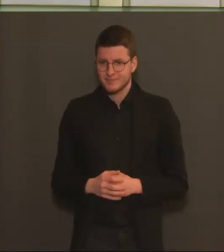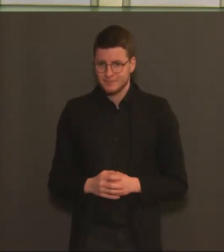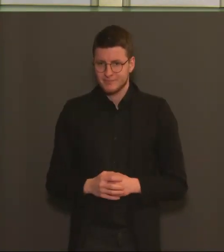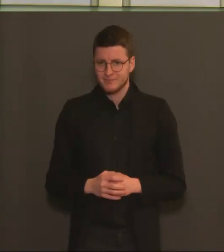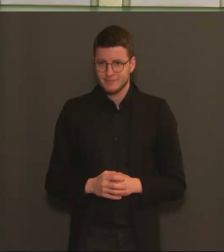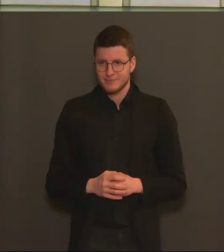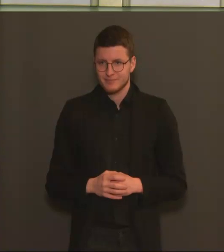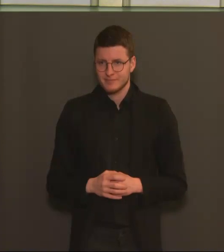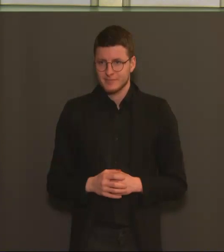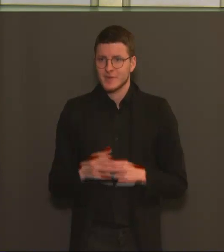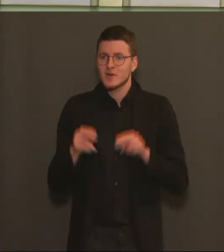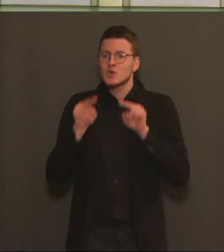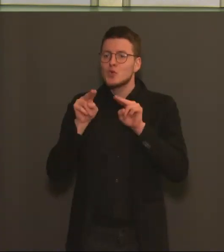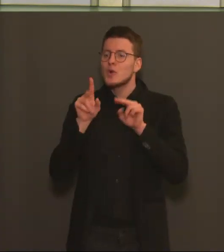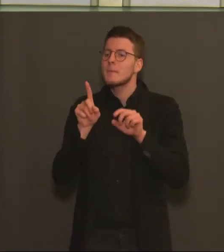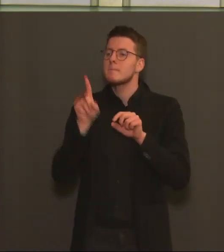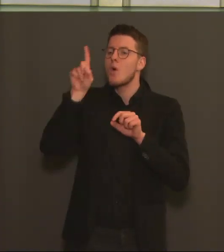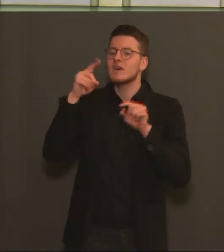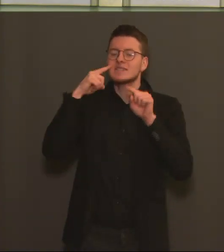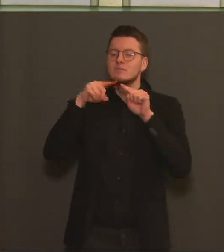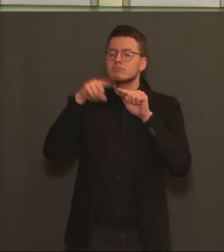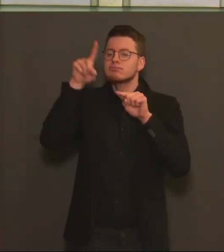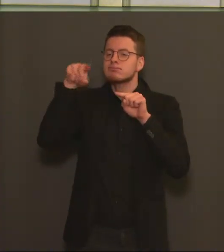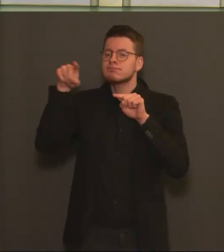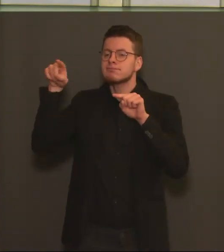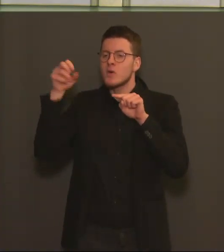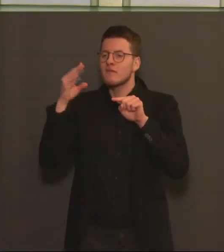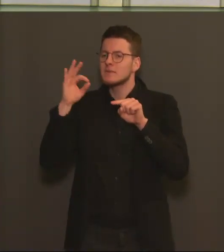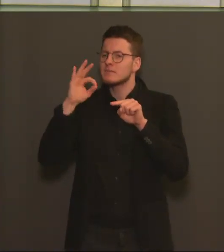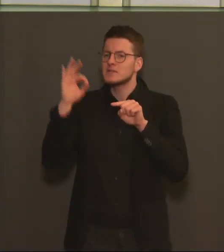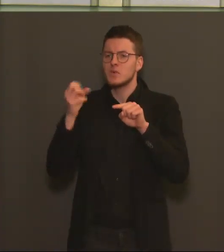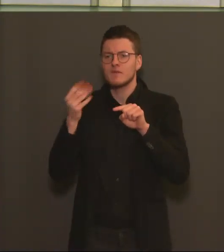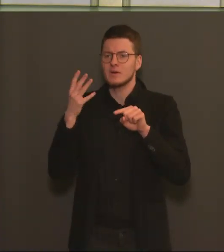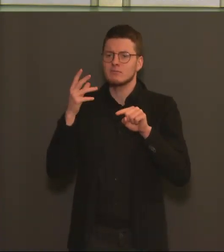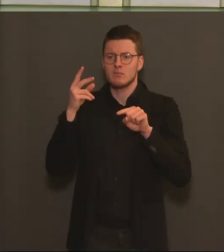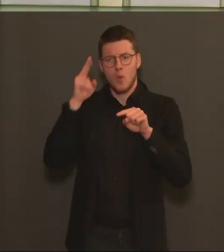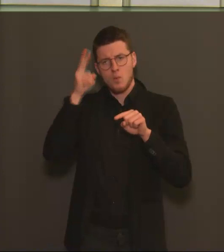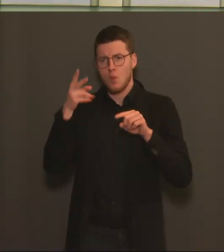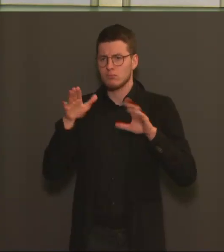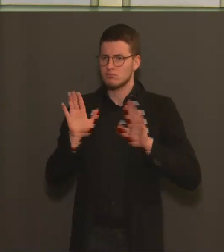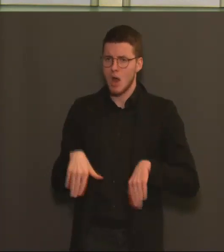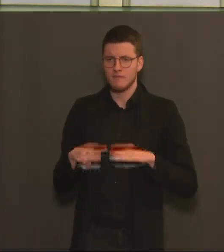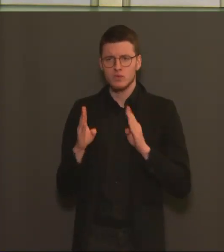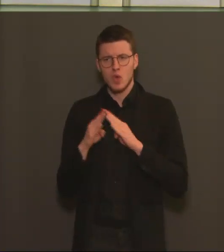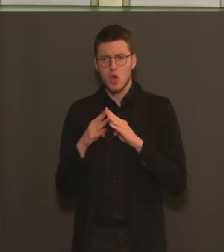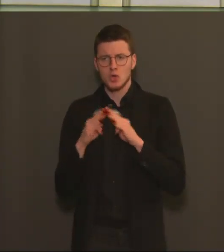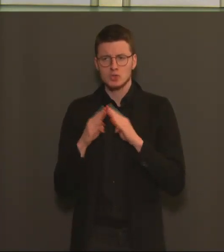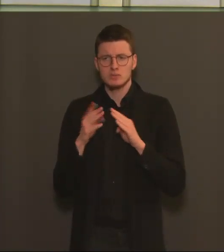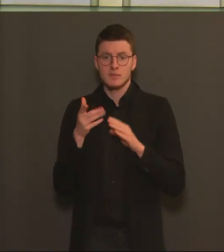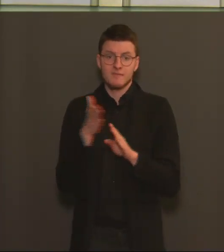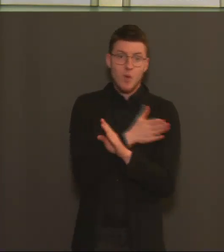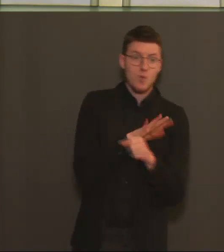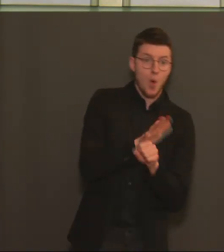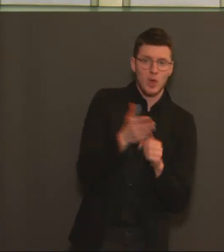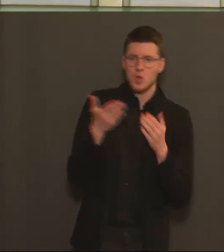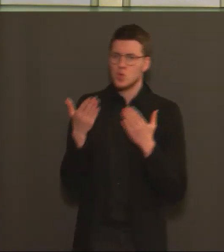De groene curve bovenaan toont het percentage van de tijd dat we meer thuis blijven dan normaal. We